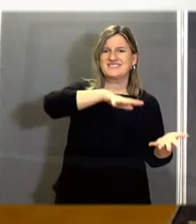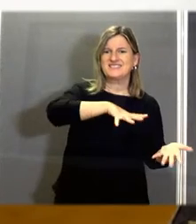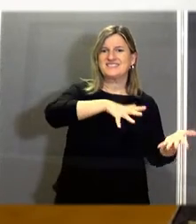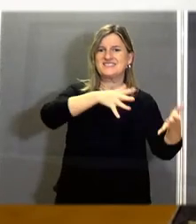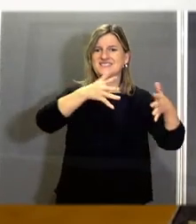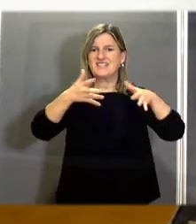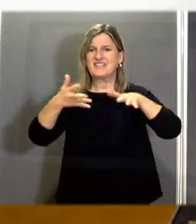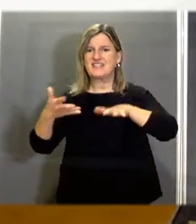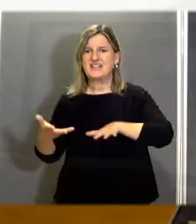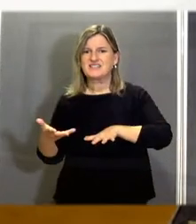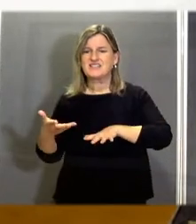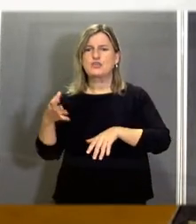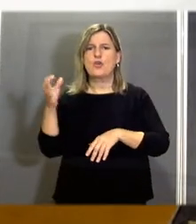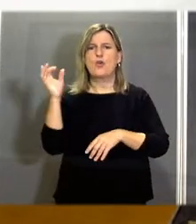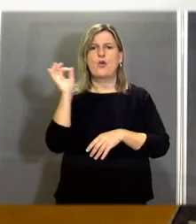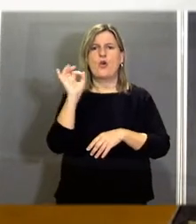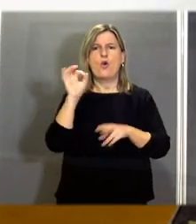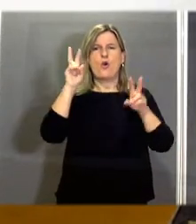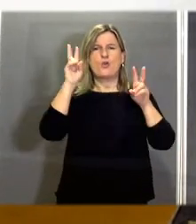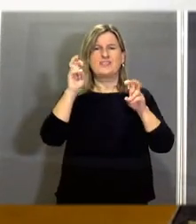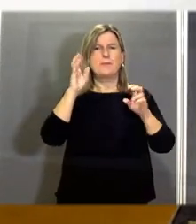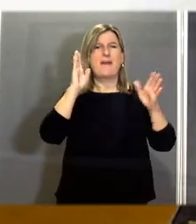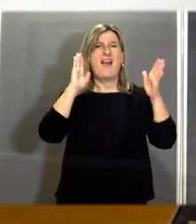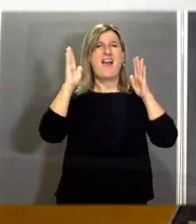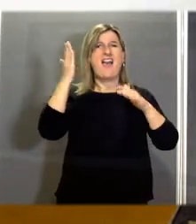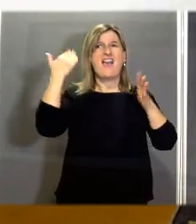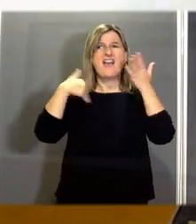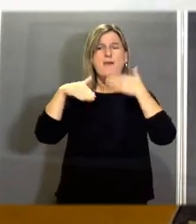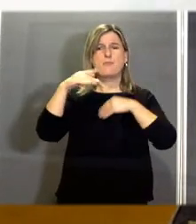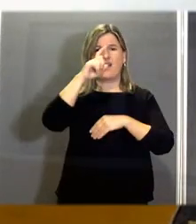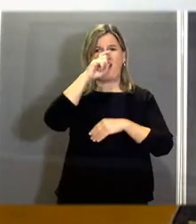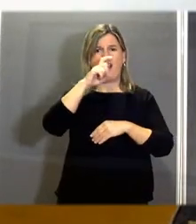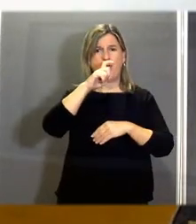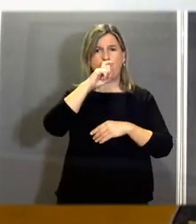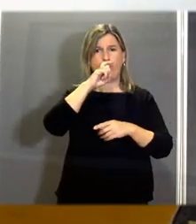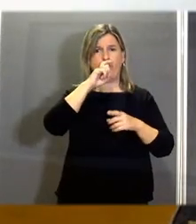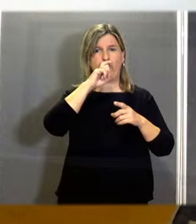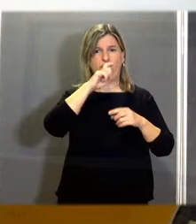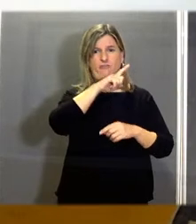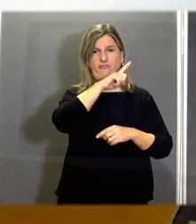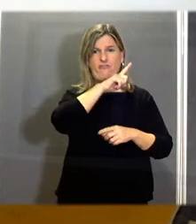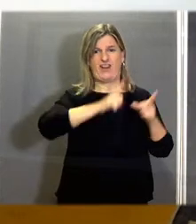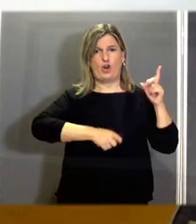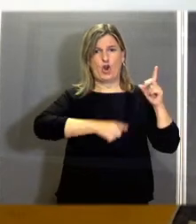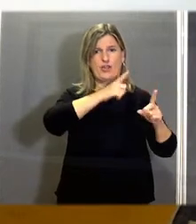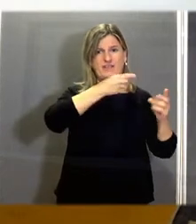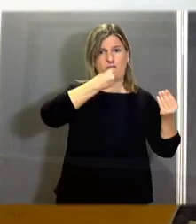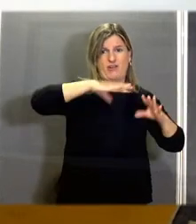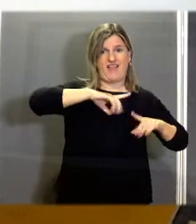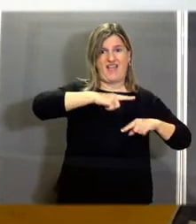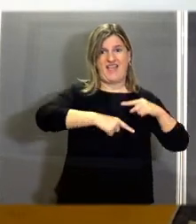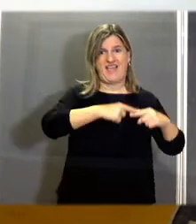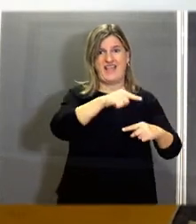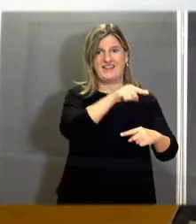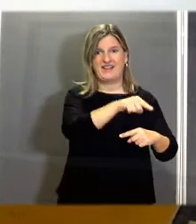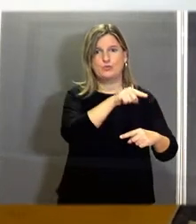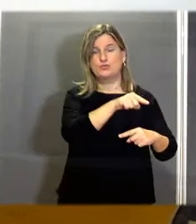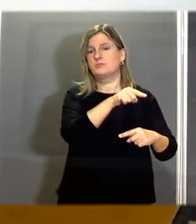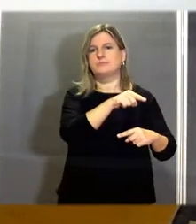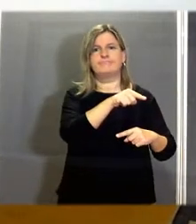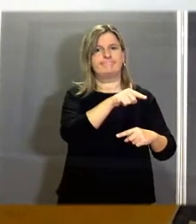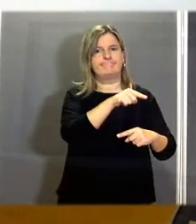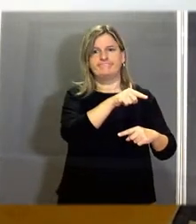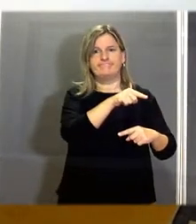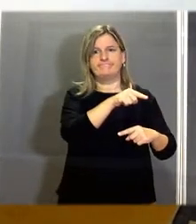aquest tipus d'hereus del franquisme el que fa, en definitiva, és lluitar contra